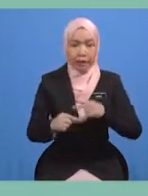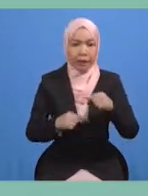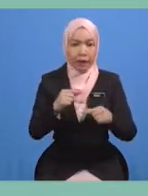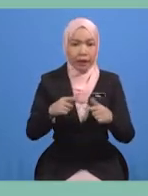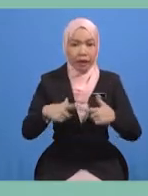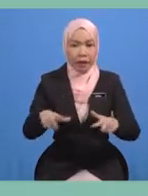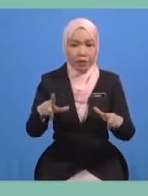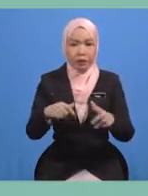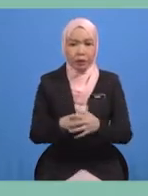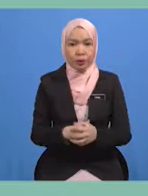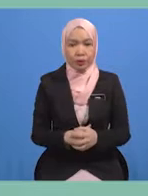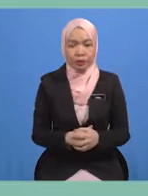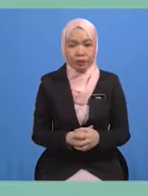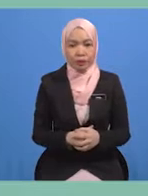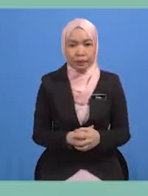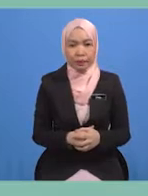bergerak laju.